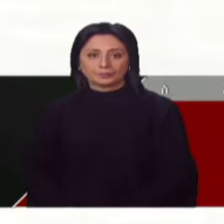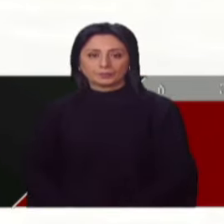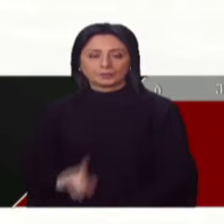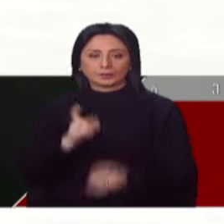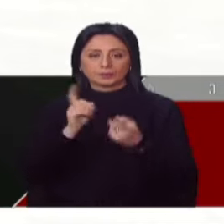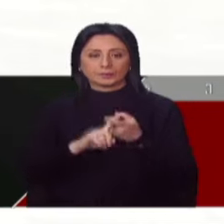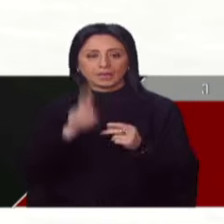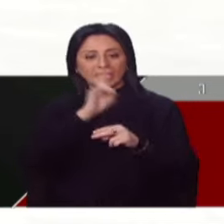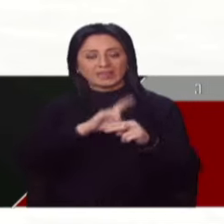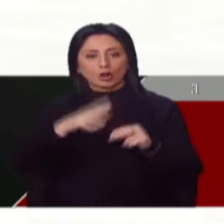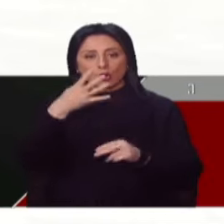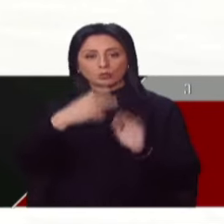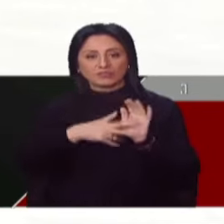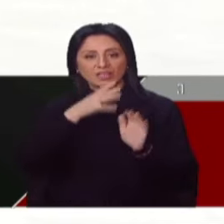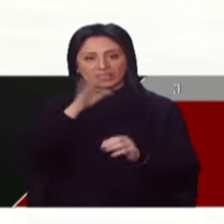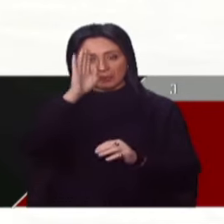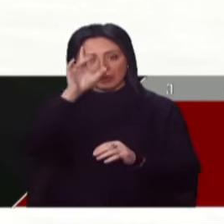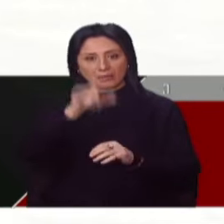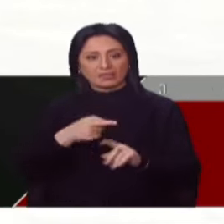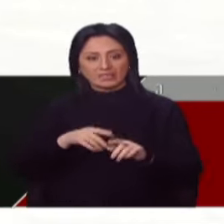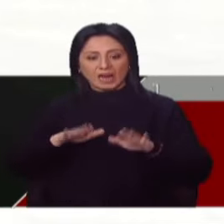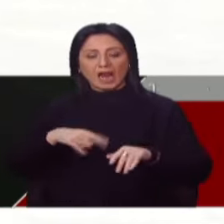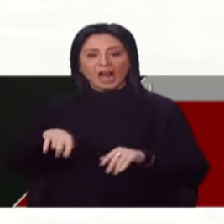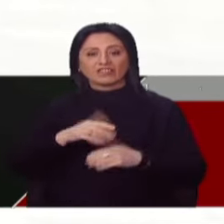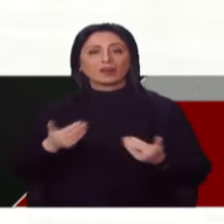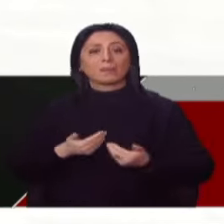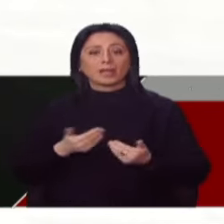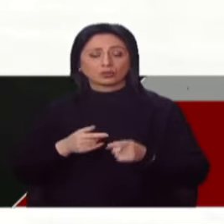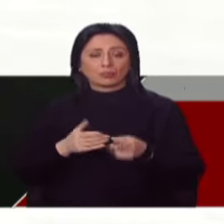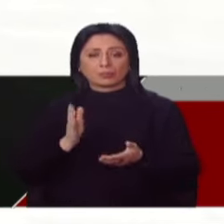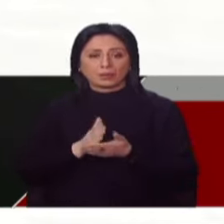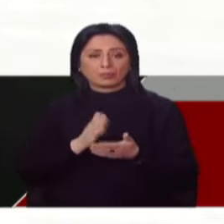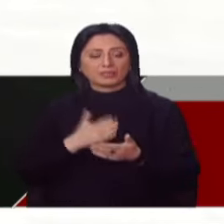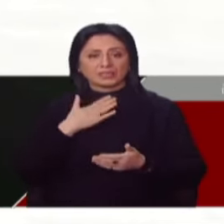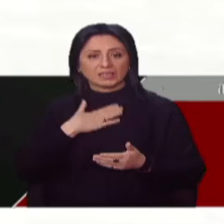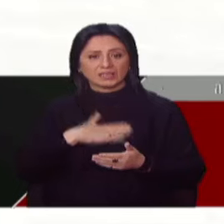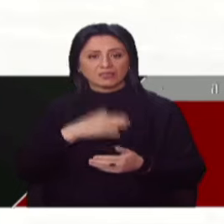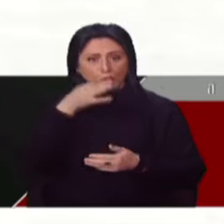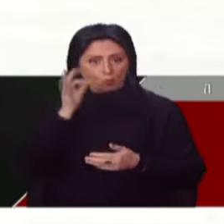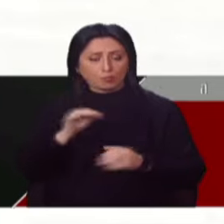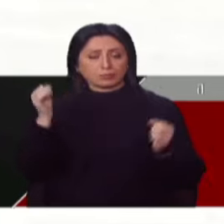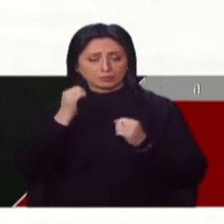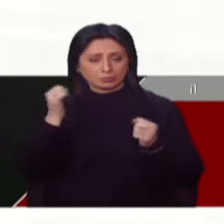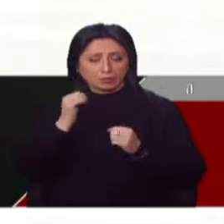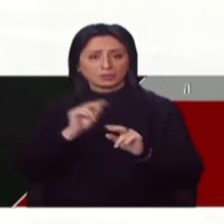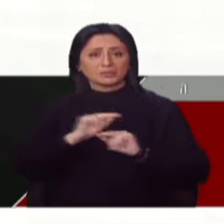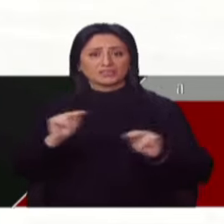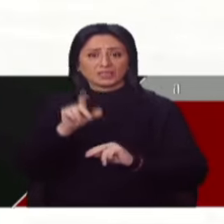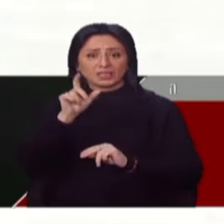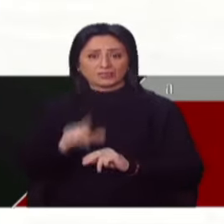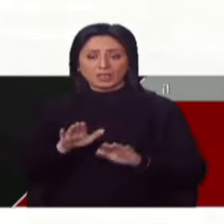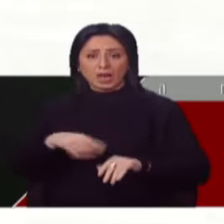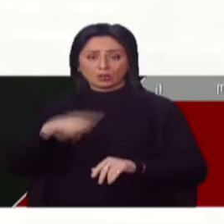რა შეეხება დაკარგულ 48 წლის მამაკაცს, ის ადგილობრივი მაცხოვრებელია, საკმაოდ გამოცდილი სპორტსმენი და მწვრთნელია,